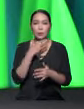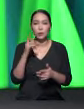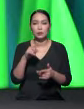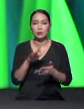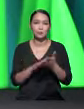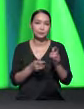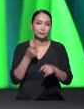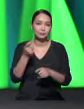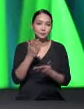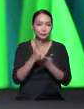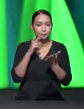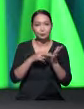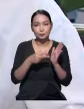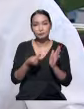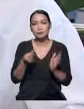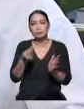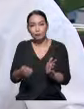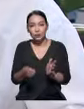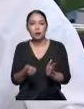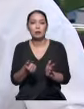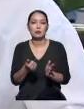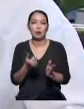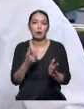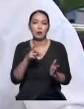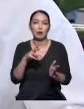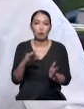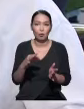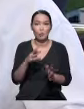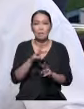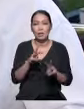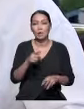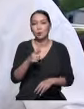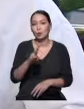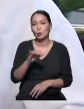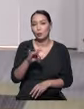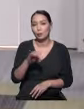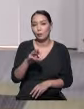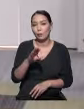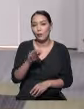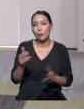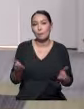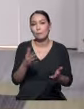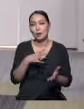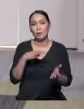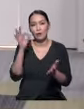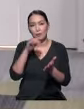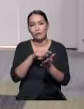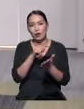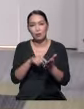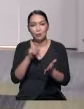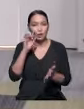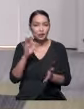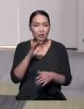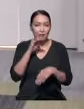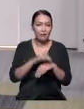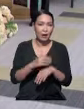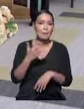заявки на платную процедуру, а депутат Мажилиса Гульдара Нурумова подняла вопрос об участившихся фактах беременности